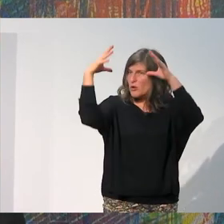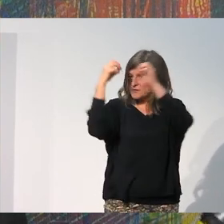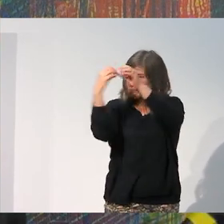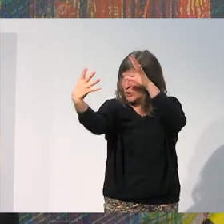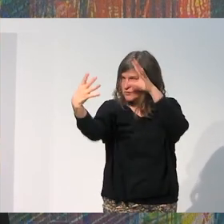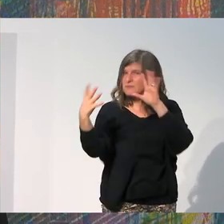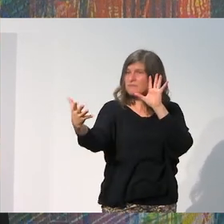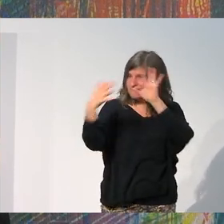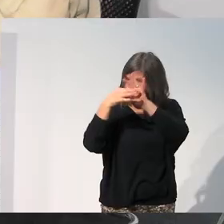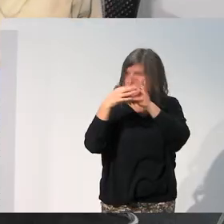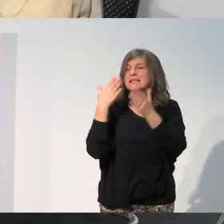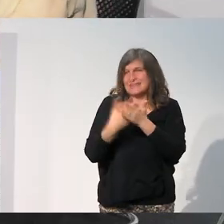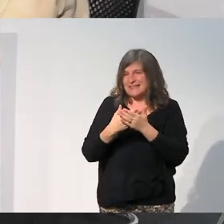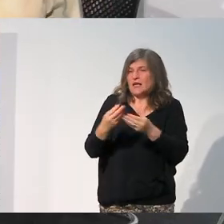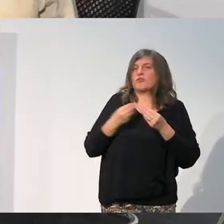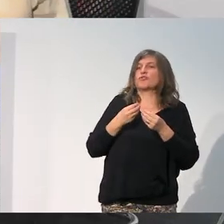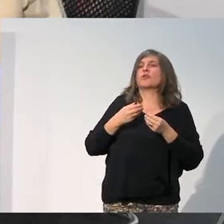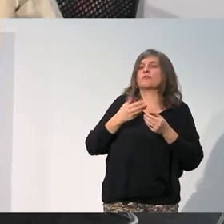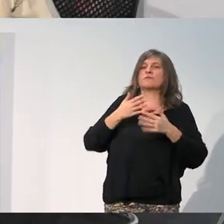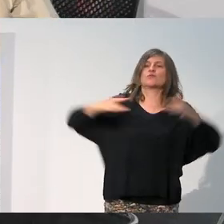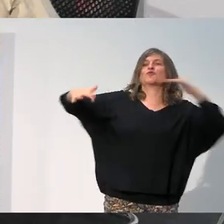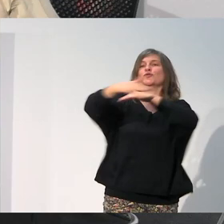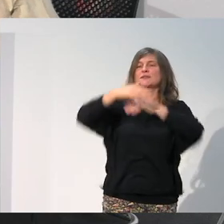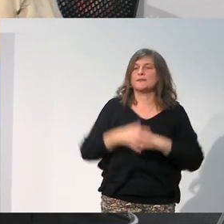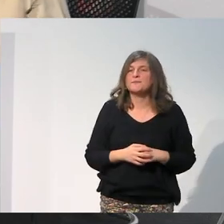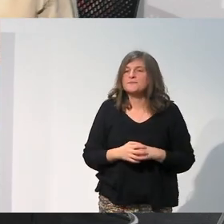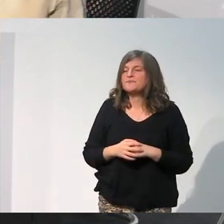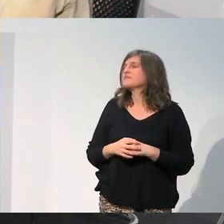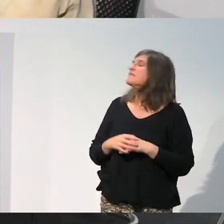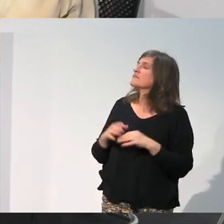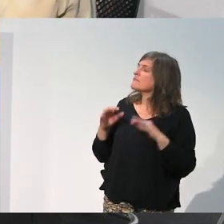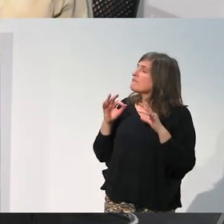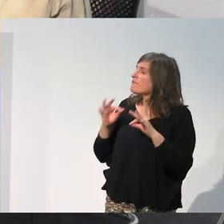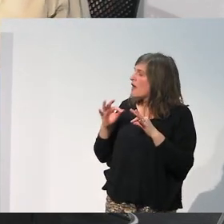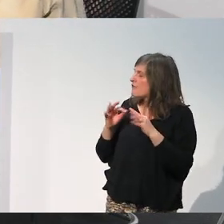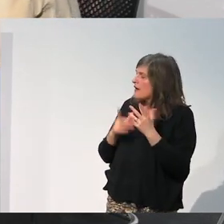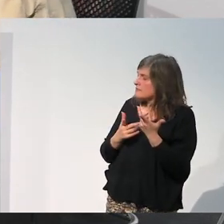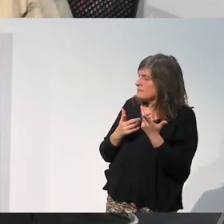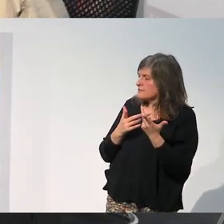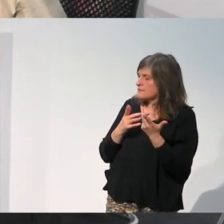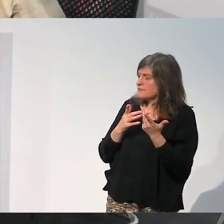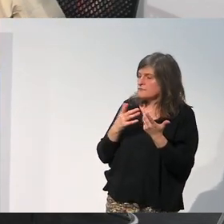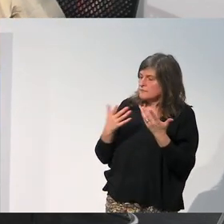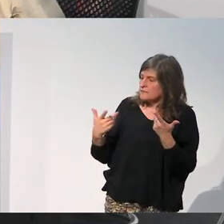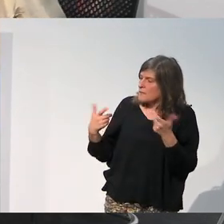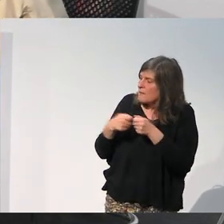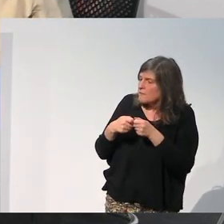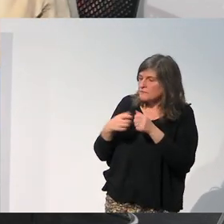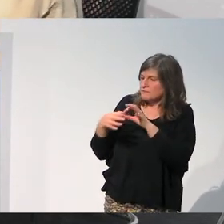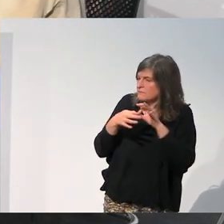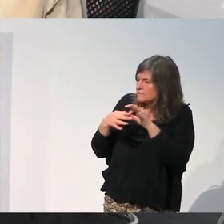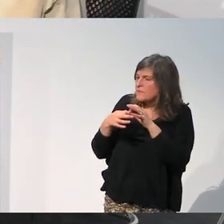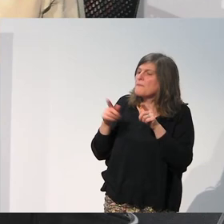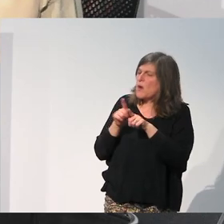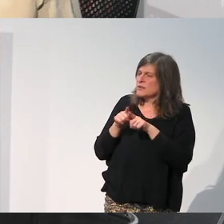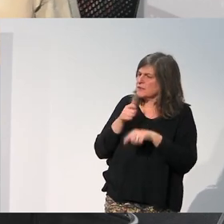et Auguste, entre Prosp et Auguste, c'est justement cet ajustement-là qui se passe et qui se pose? C'est aussi l'histoire d'une